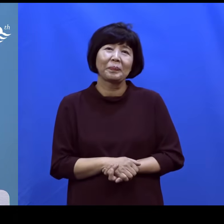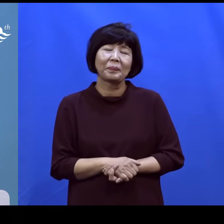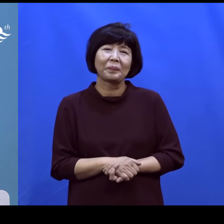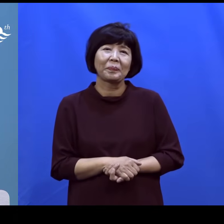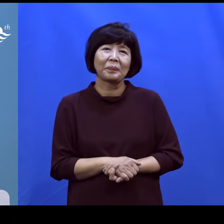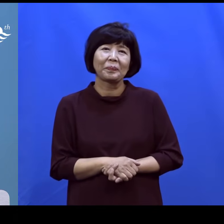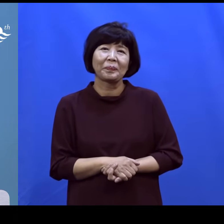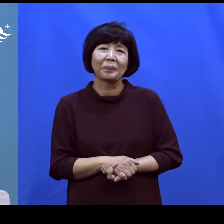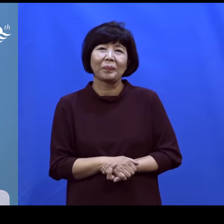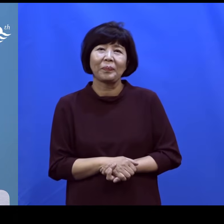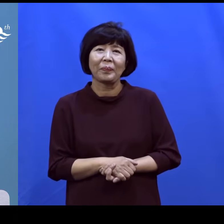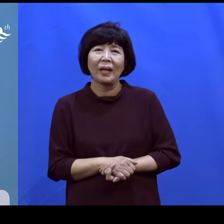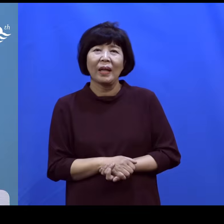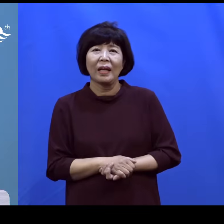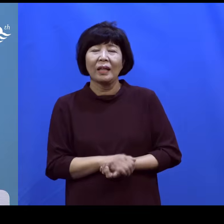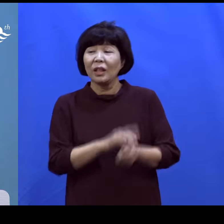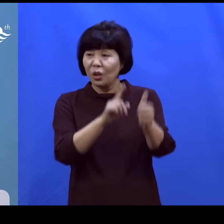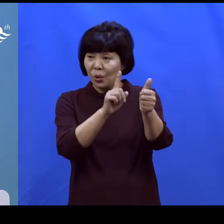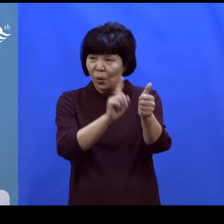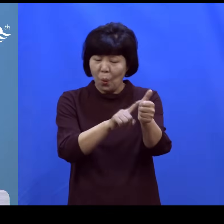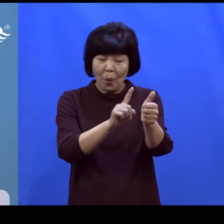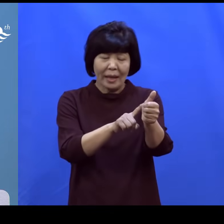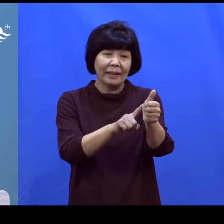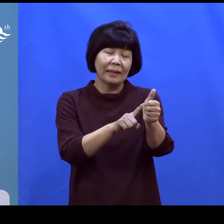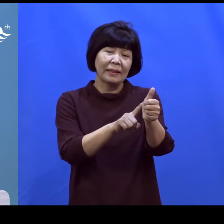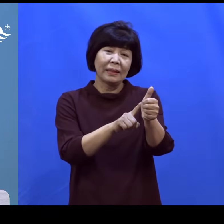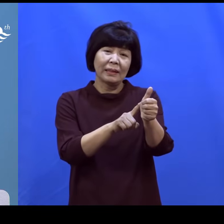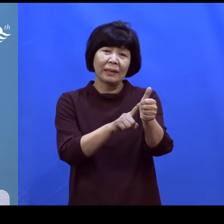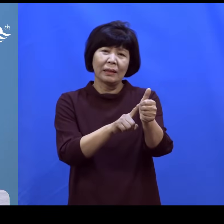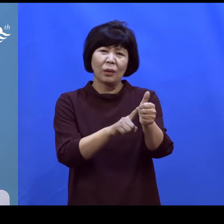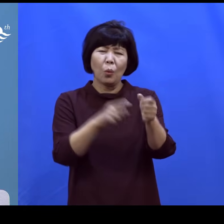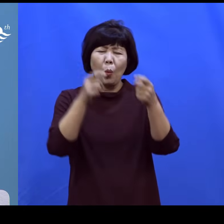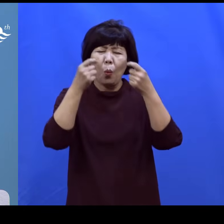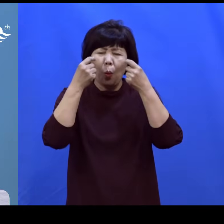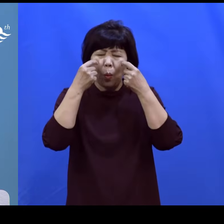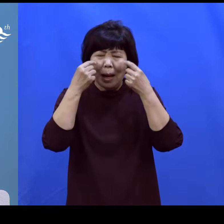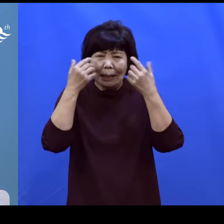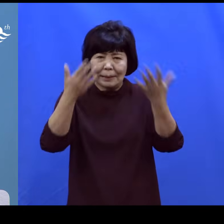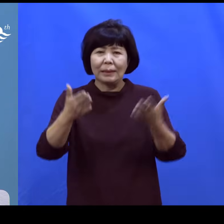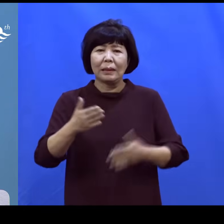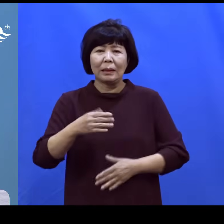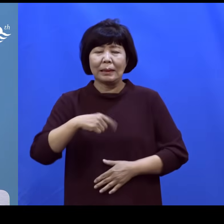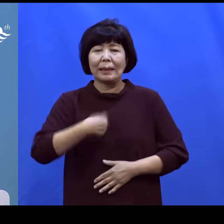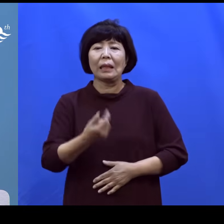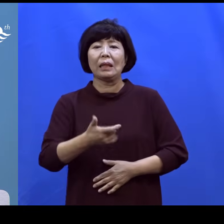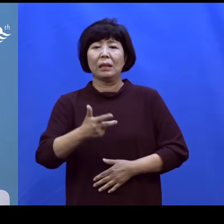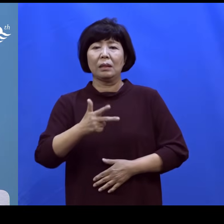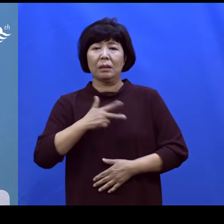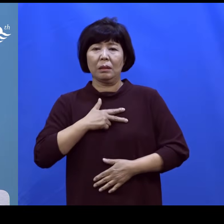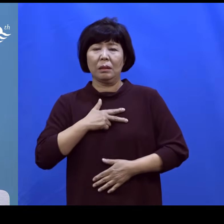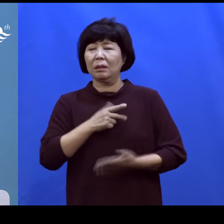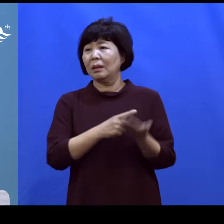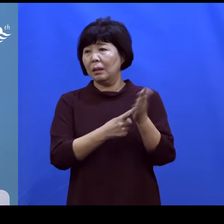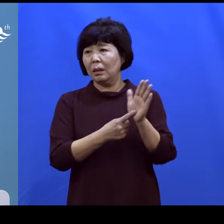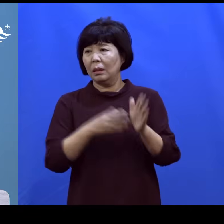거죠. 그러나 요한은 그들에게 분명한 자기의 입장을 얘기해요. 나는 그리스도가